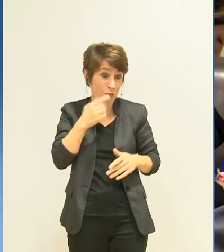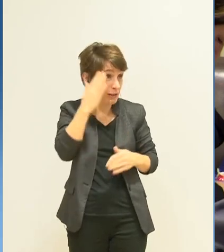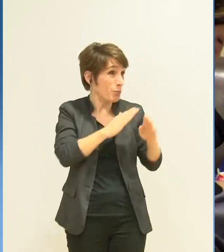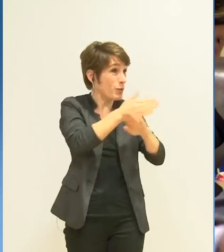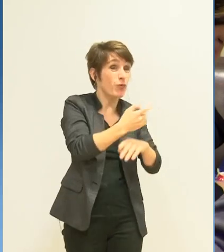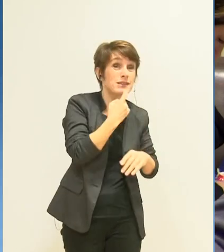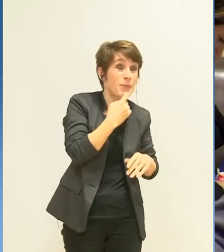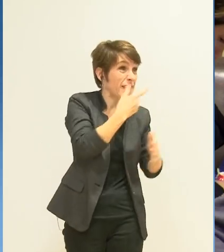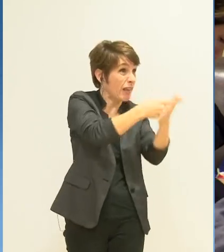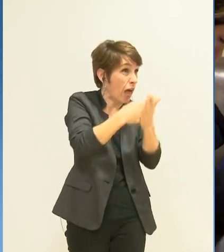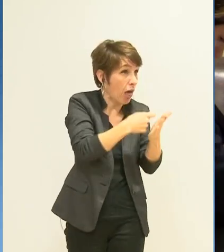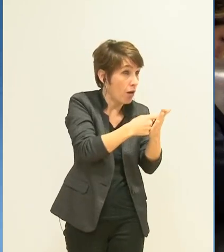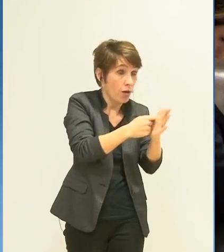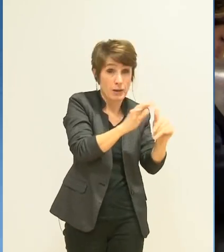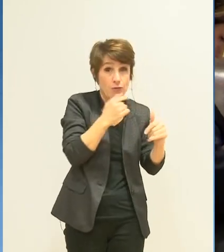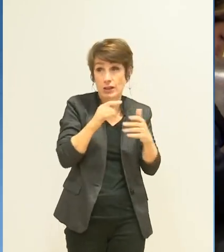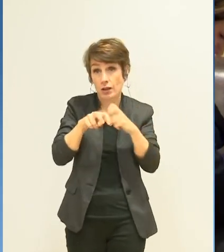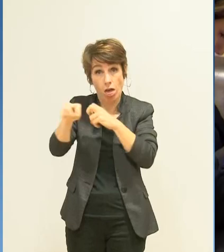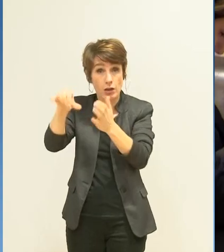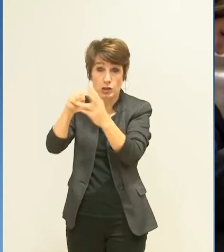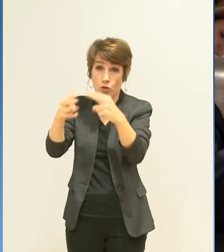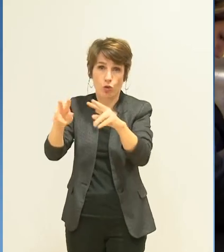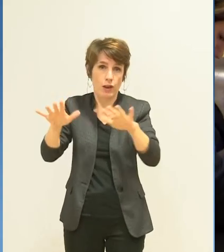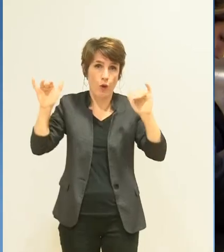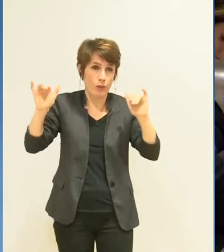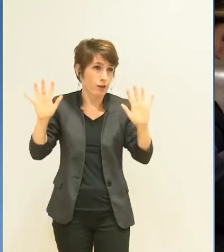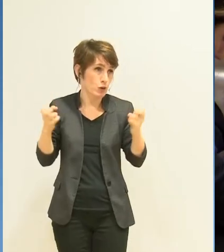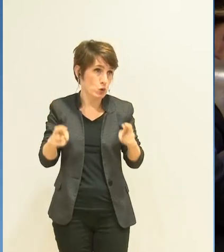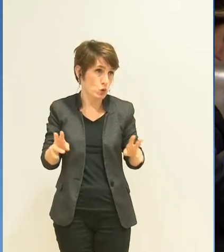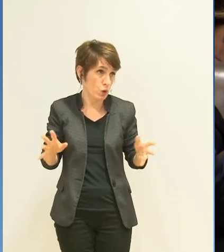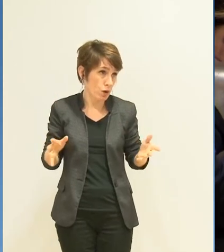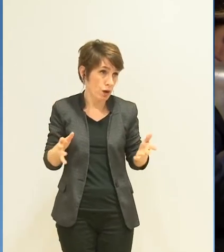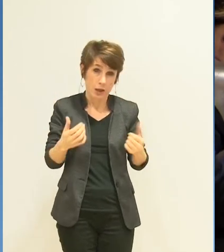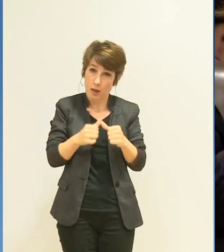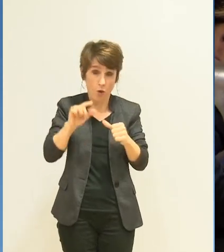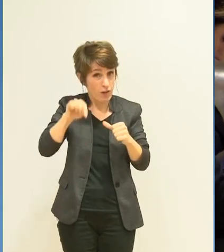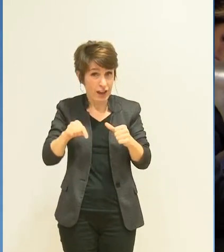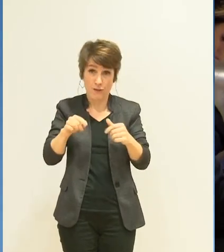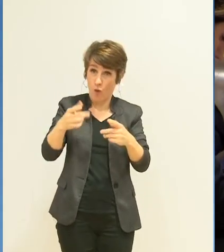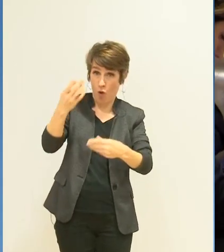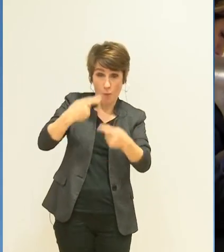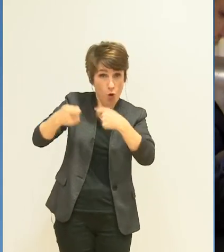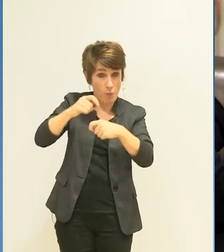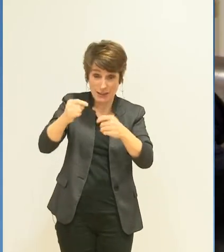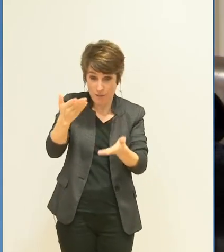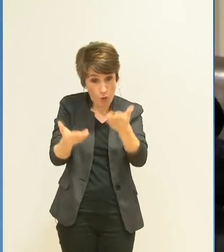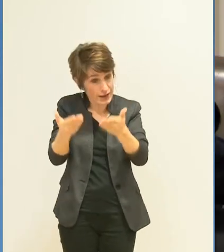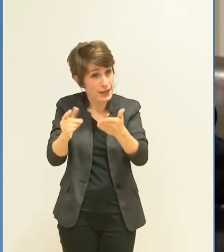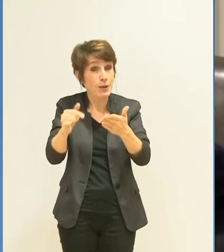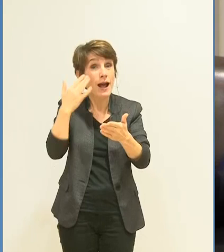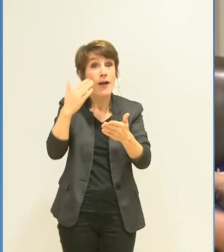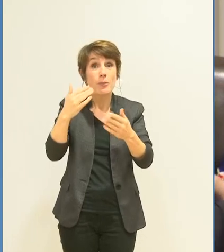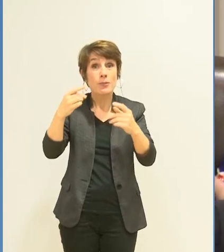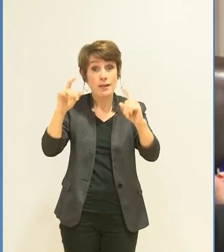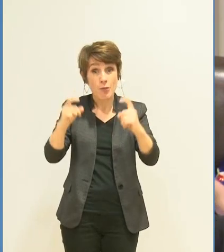l'autre et malheureusement tous les commerces comme toutes les entreprises ont un point d'équilibré si elles ne font pas chez d'affaires minimum et y coule